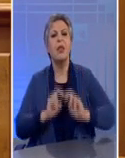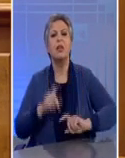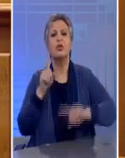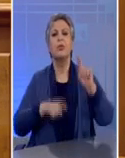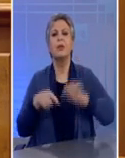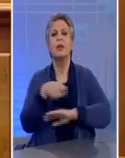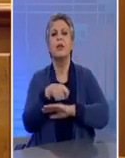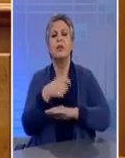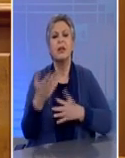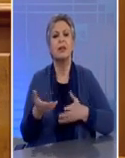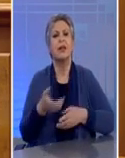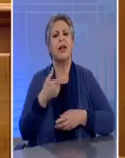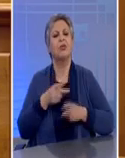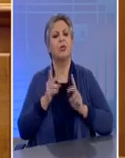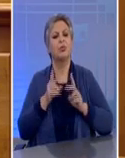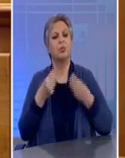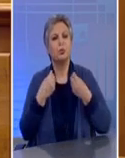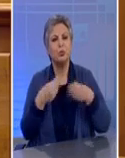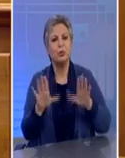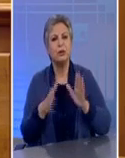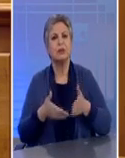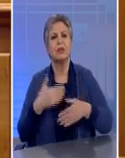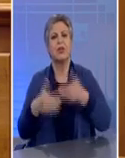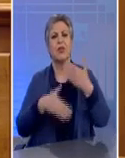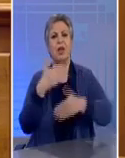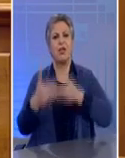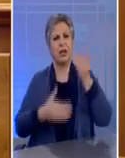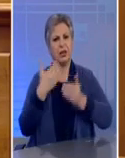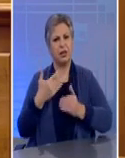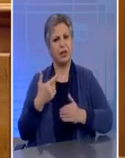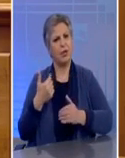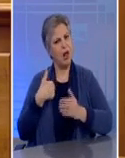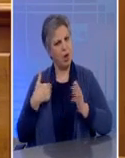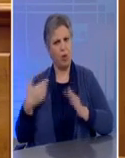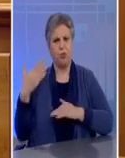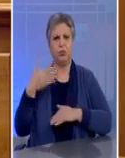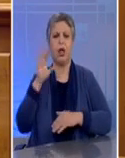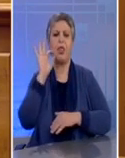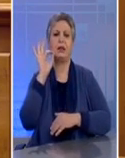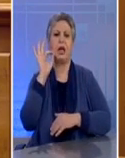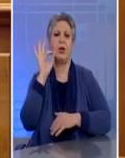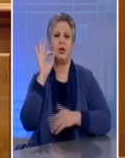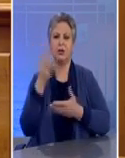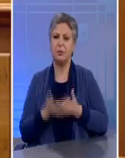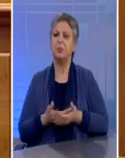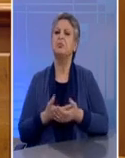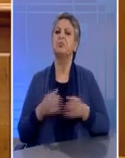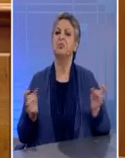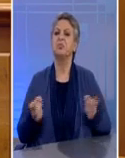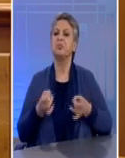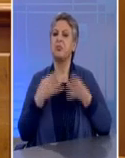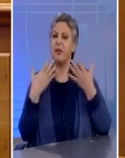Όταν υπάρχουν, λέει, υποθέσεις κακοδικίας, έρχομαι και τους ελέγχω. Και τώρα στη Θεσσαλονίκη ήρθα